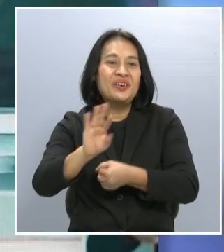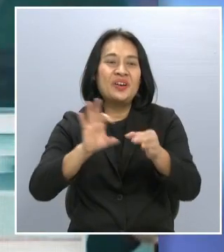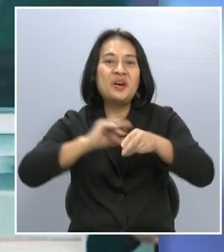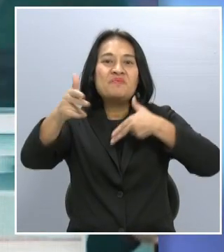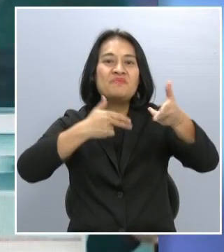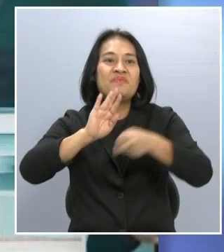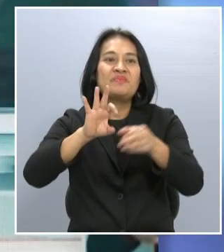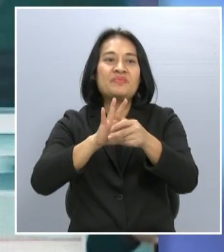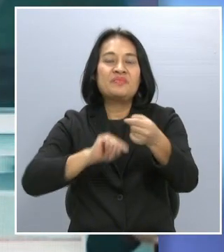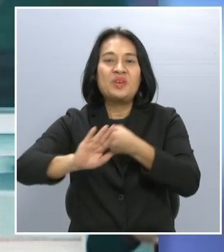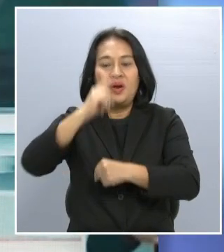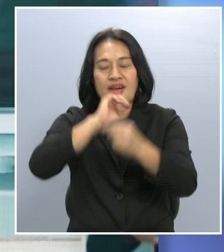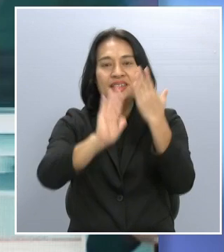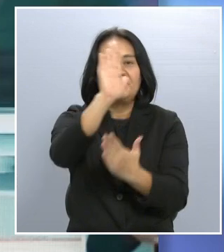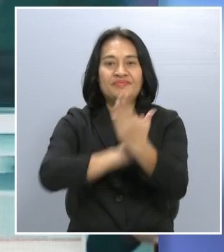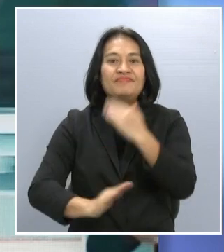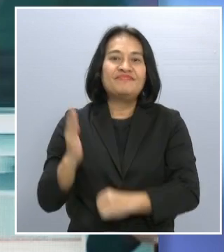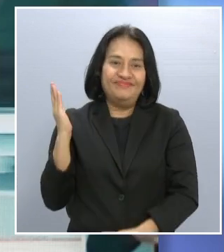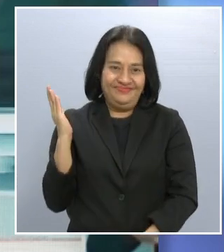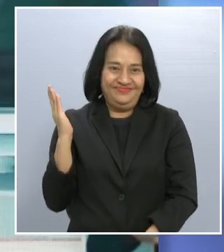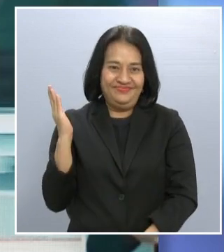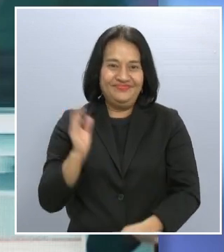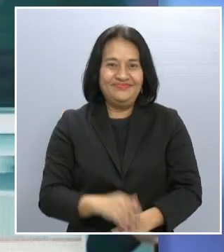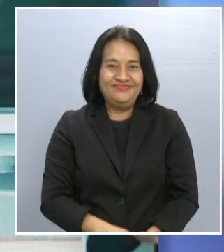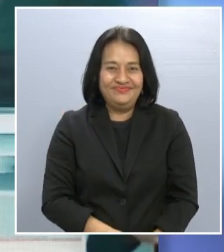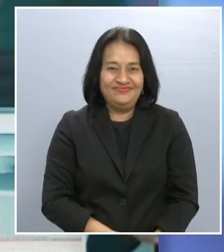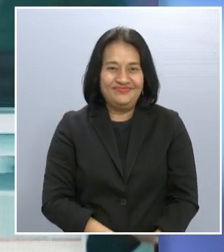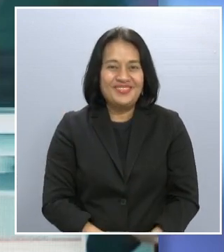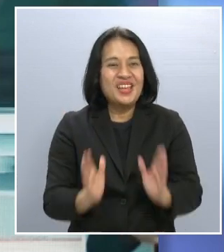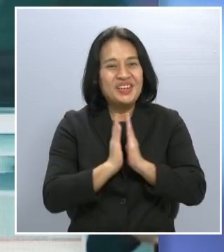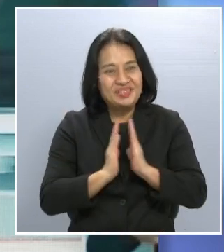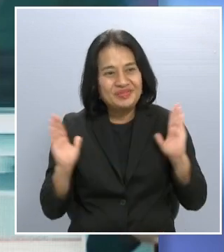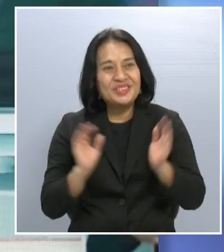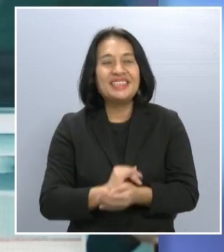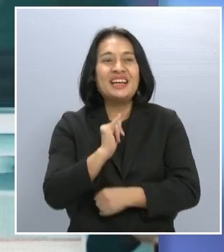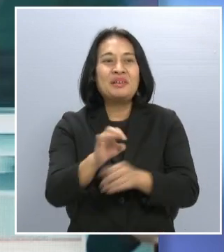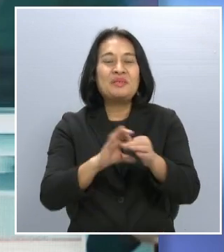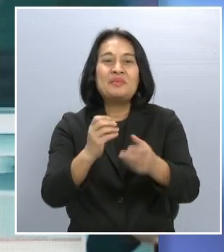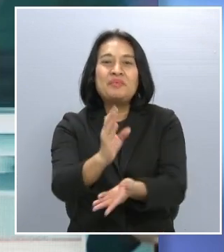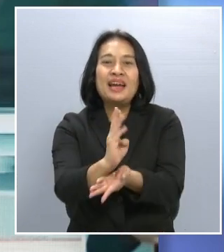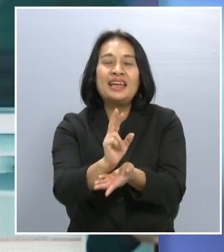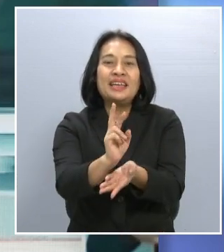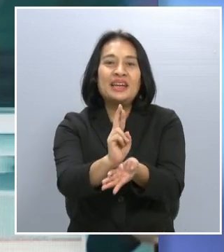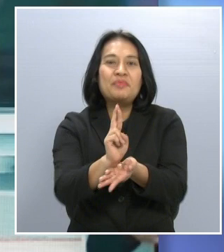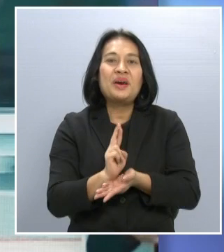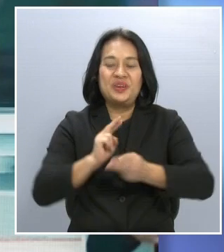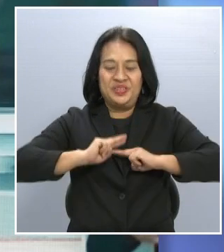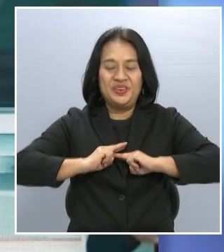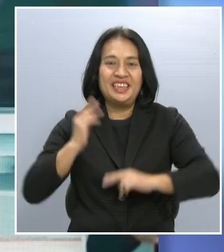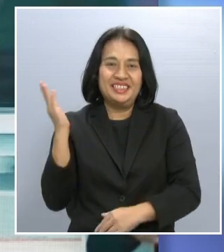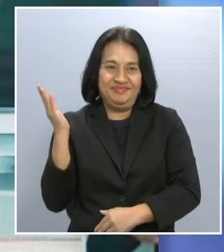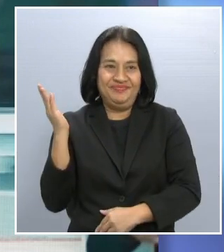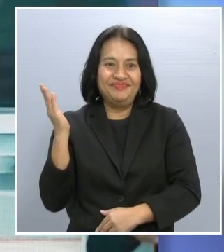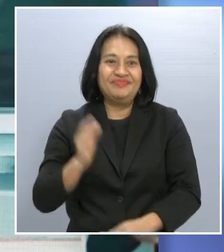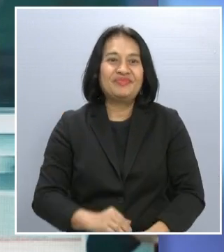อาชญากรรมแห่งประเทศไทยครับผมขอบคุณมากครับพี่หนุ่มไปรับด้วยตัวเองเลยนะคะกับท่านบิ๊กโจ๊กใช่ครับก็